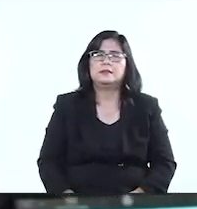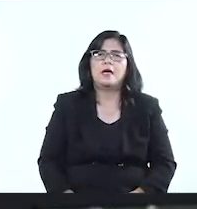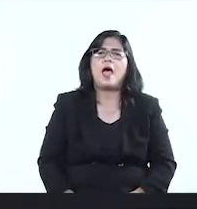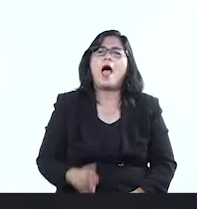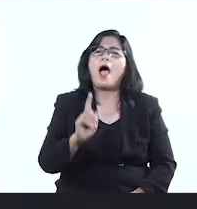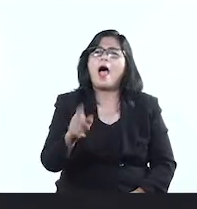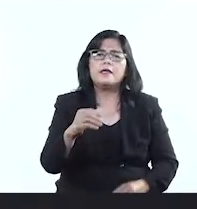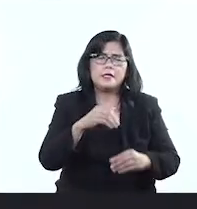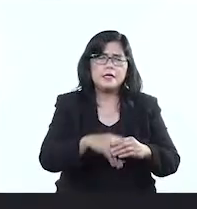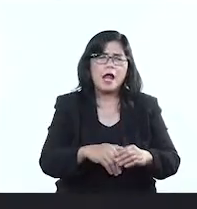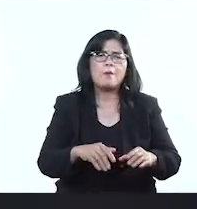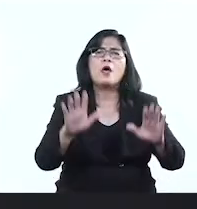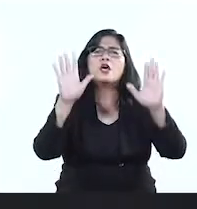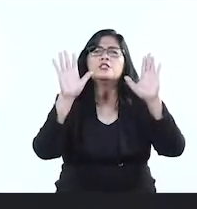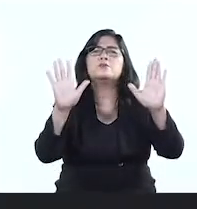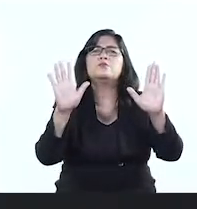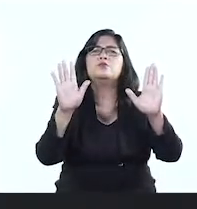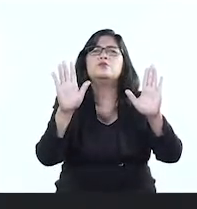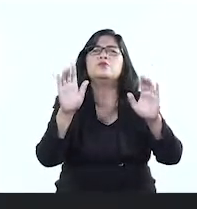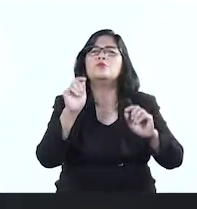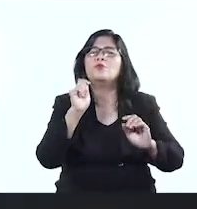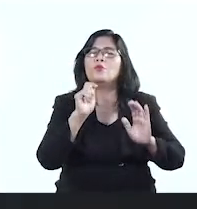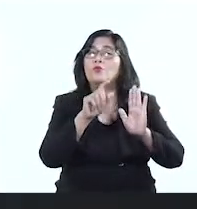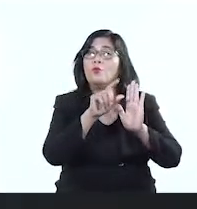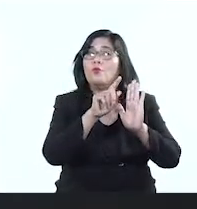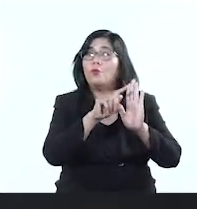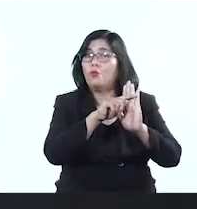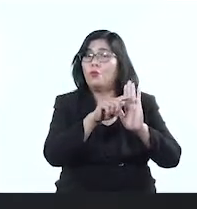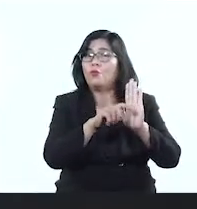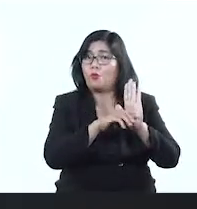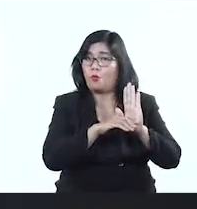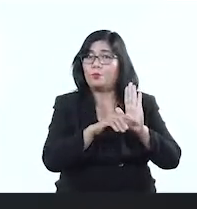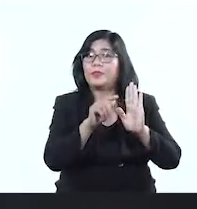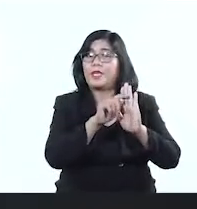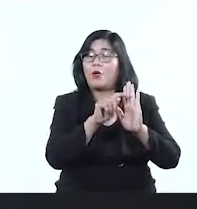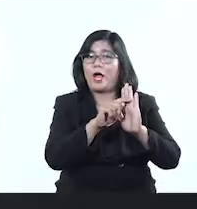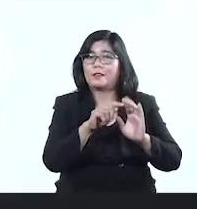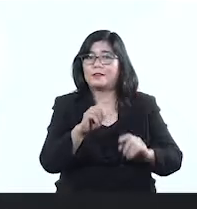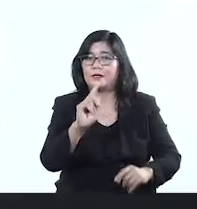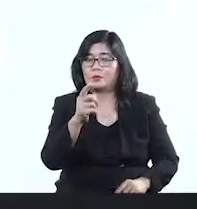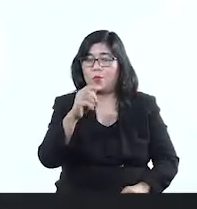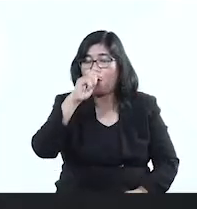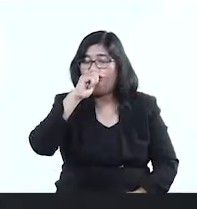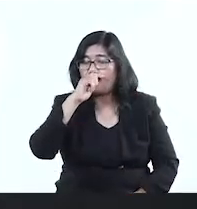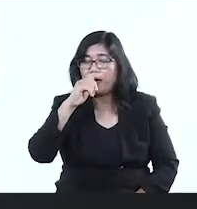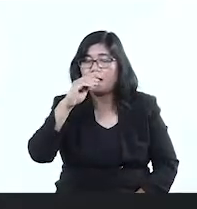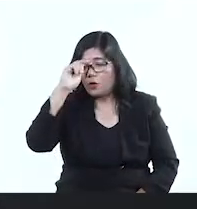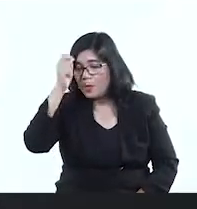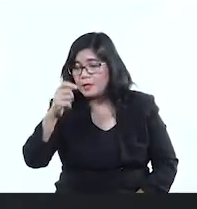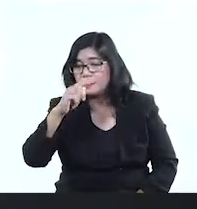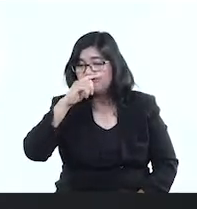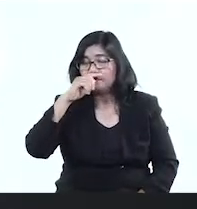Hai ada di dalam 10 hukum Tuhan 21 Hormatilah ayahmu dan ibumu